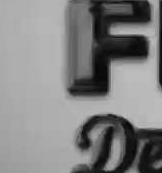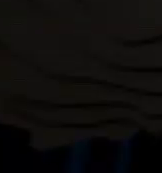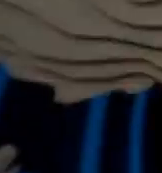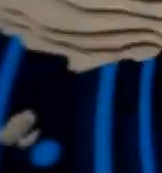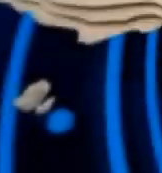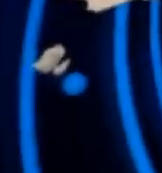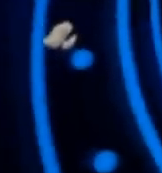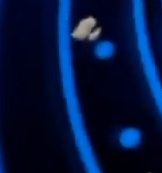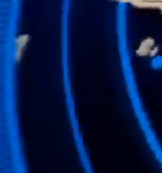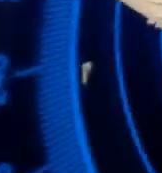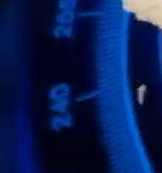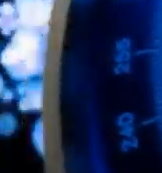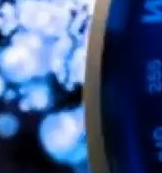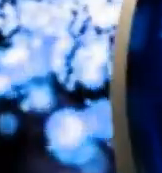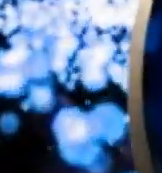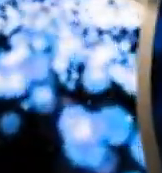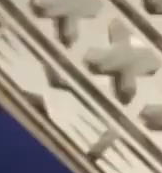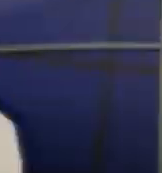की धड़कन.